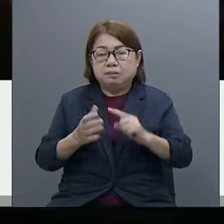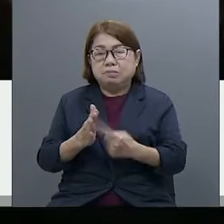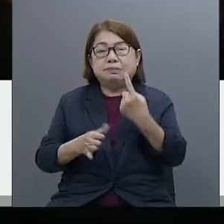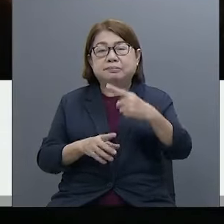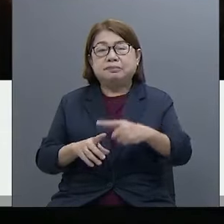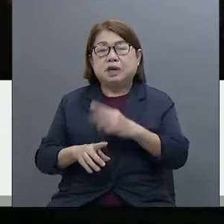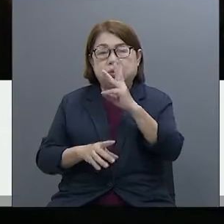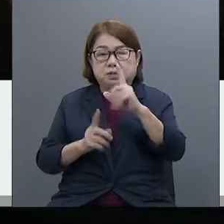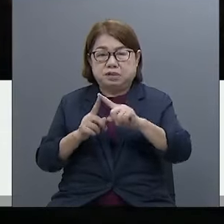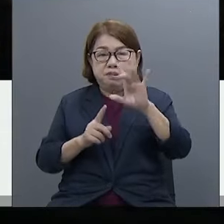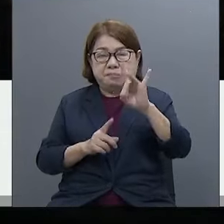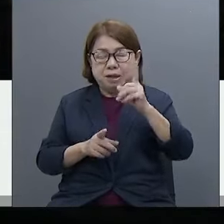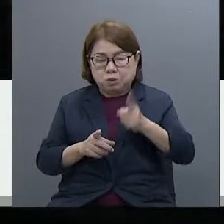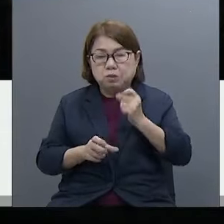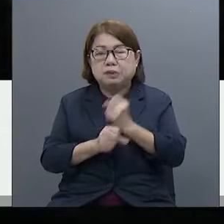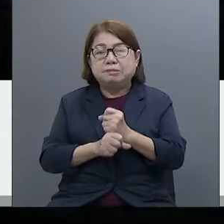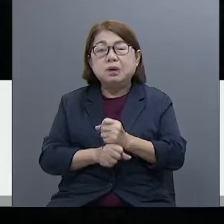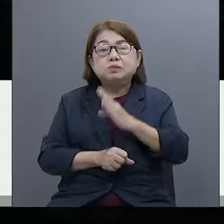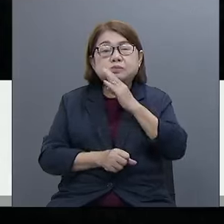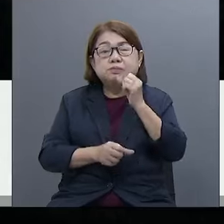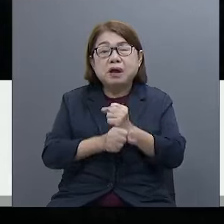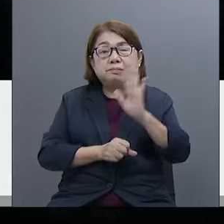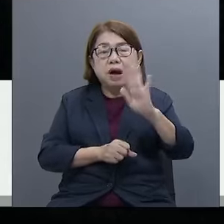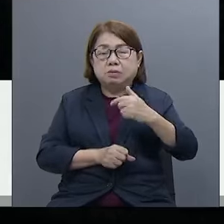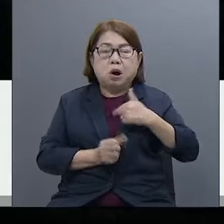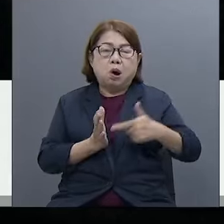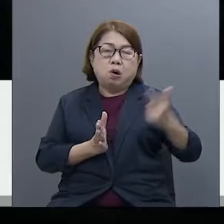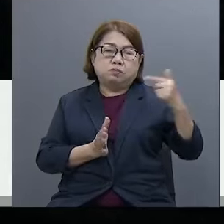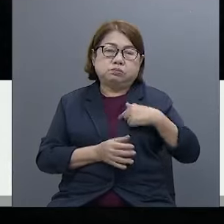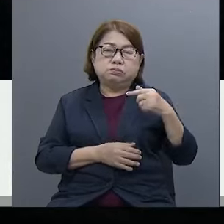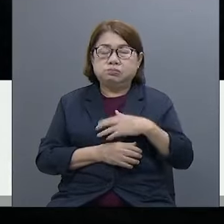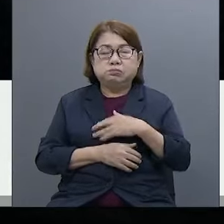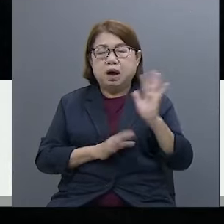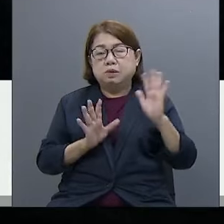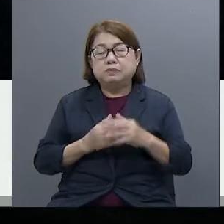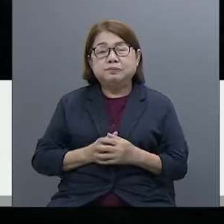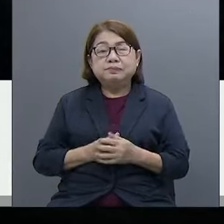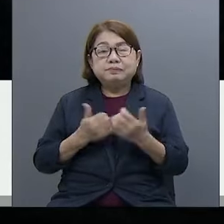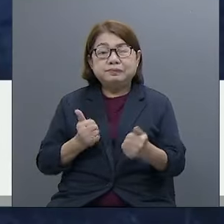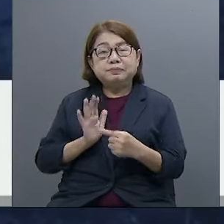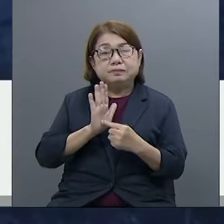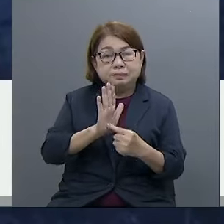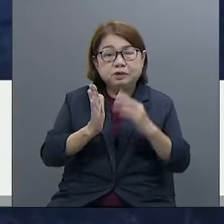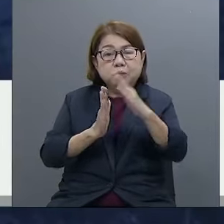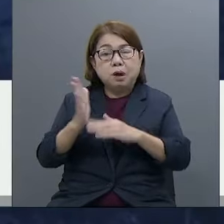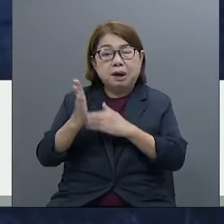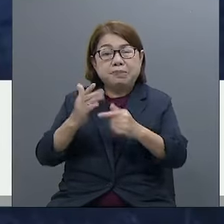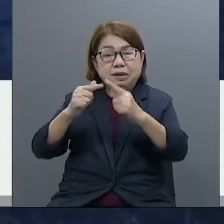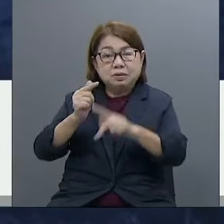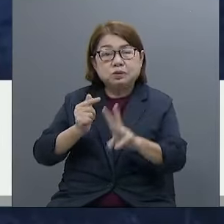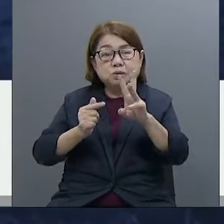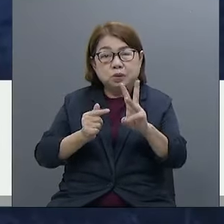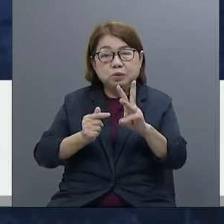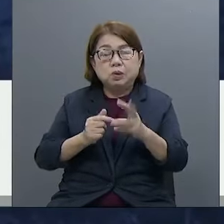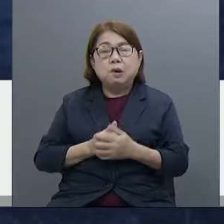นนี้มิฉะนั้นจะถอนตัวออกจากครม.สงครามนะครับทั้งนี้ข้อเสนอแผนยุทธศาสตร์ของแกนส์กำหนดว่